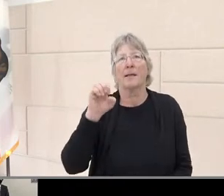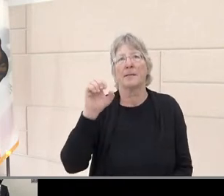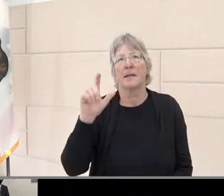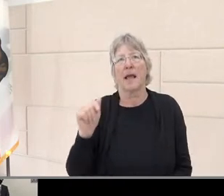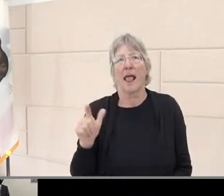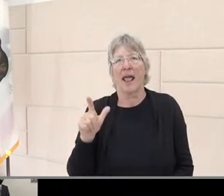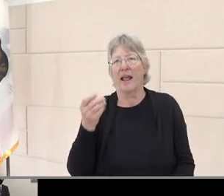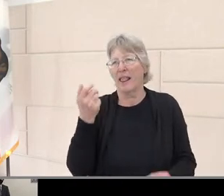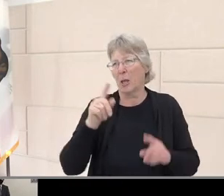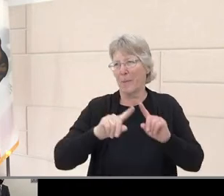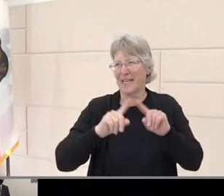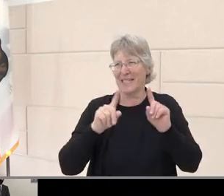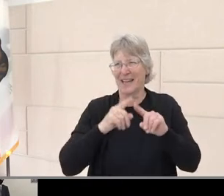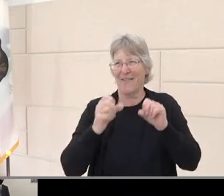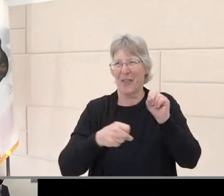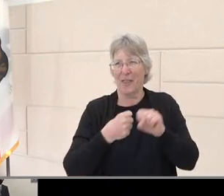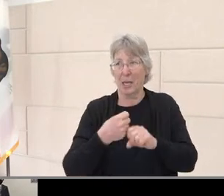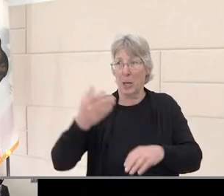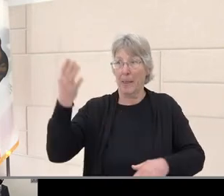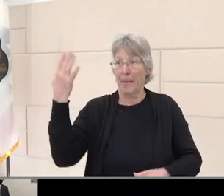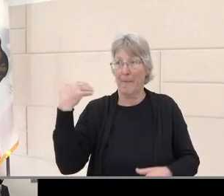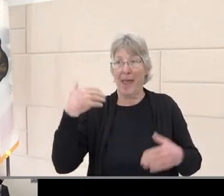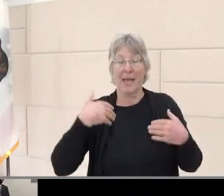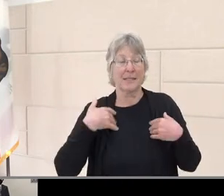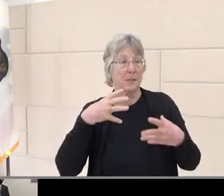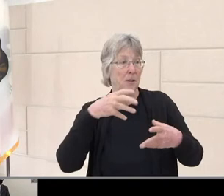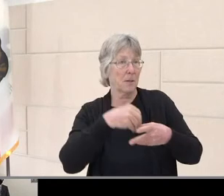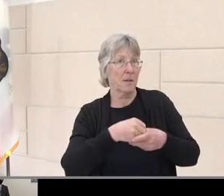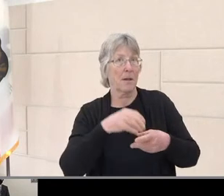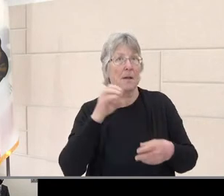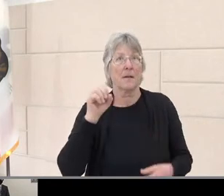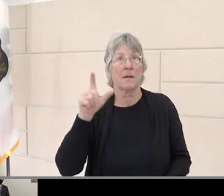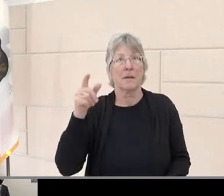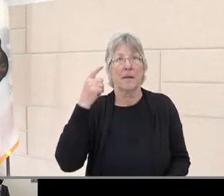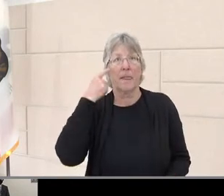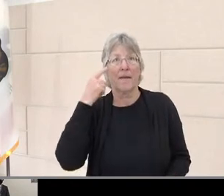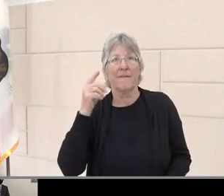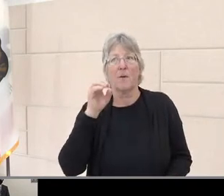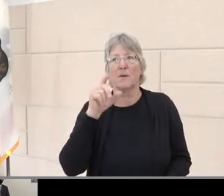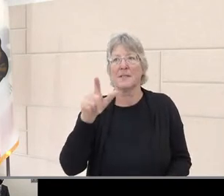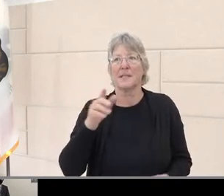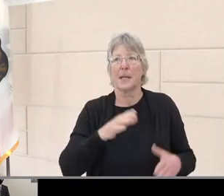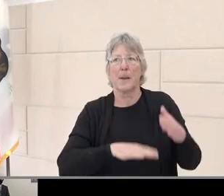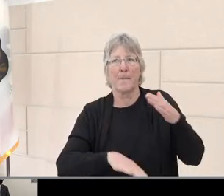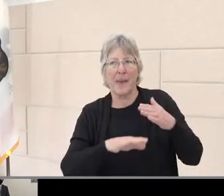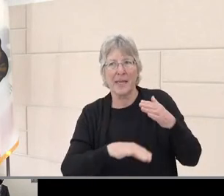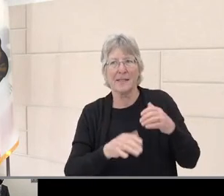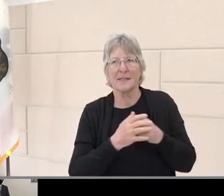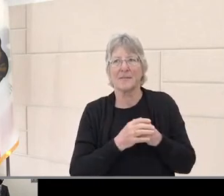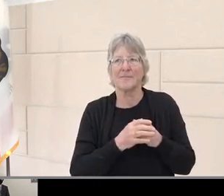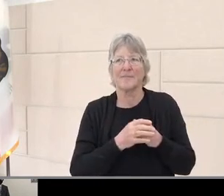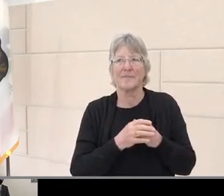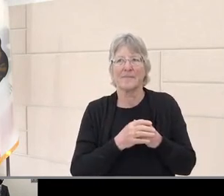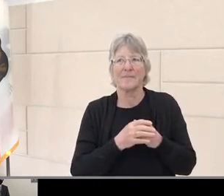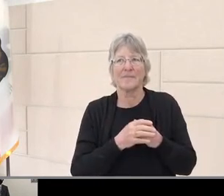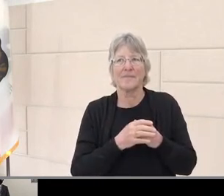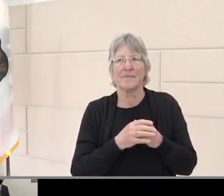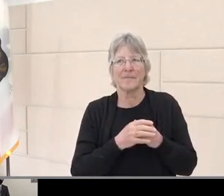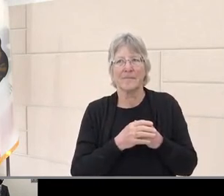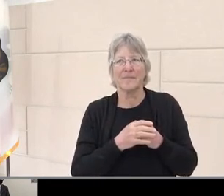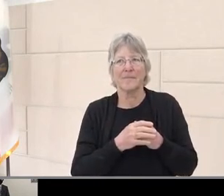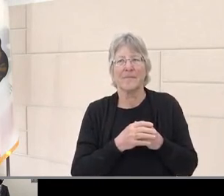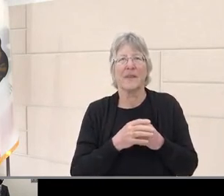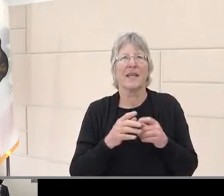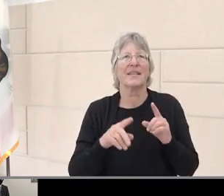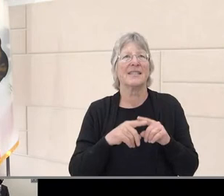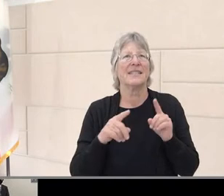យើងពិនិត្យមើលកម្មវិធី SEAL ខុសពីឆ្នាំមុនបន្តិចយើងពិនិត្យទៅលើអ្វីដែលគេអាចទៀនបាន